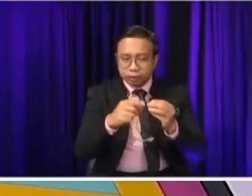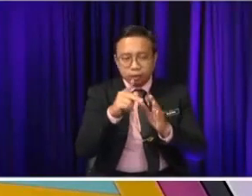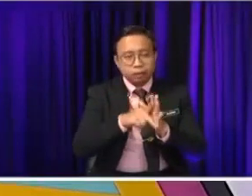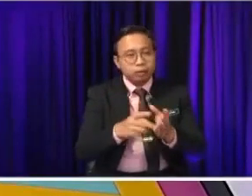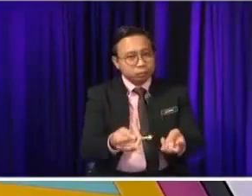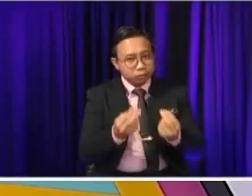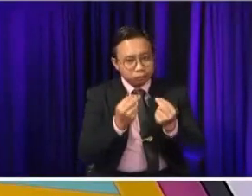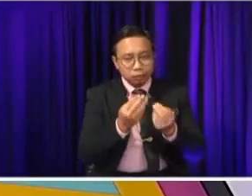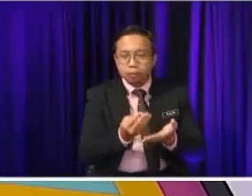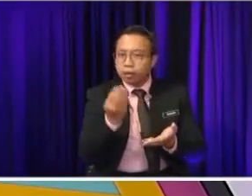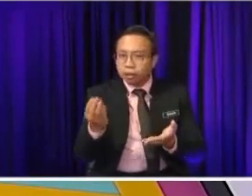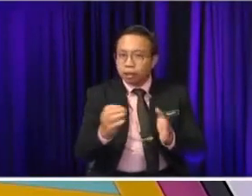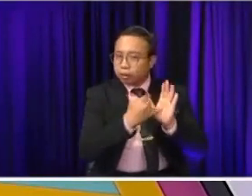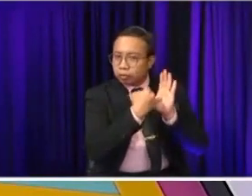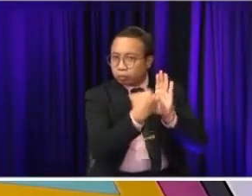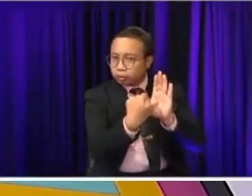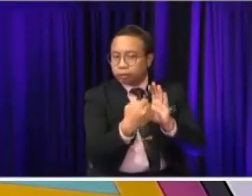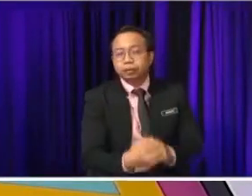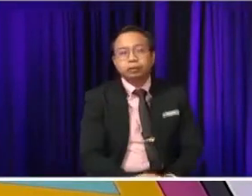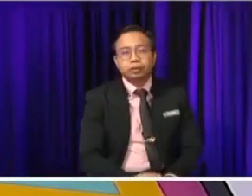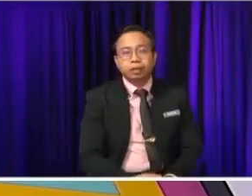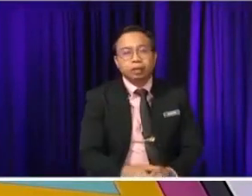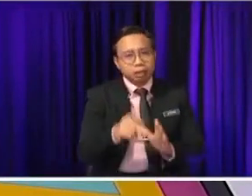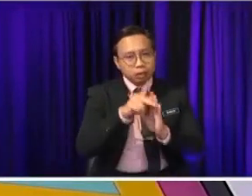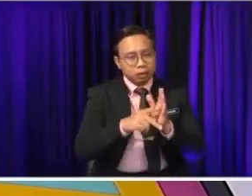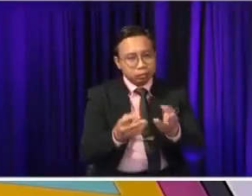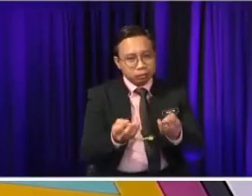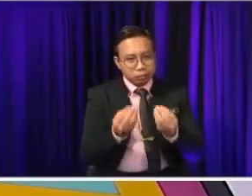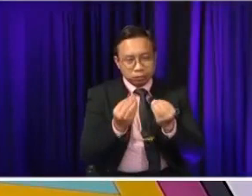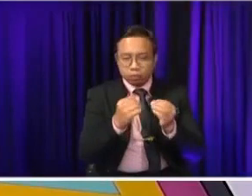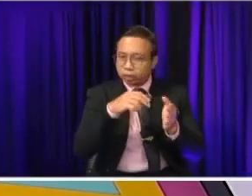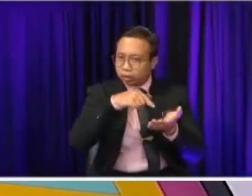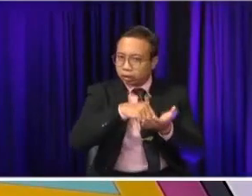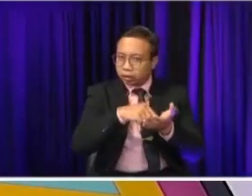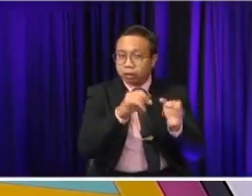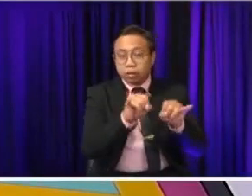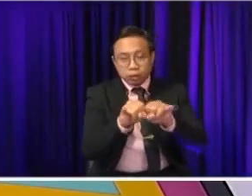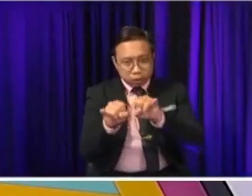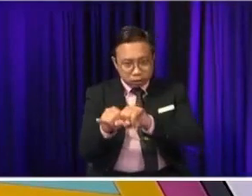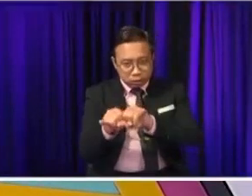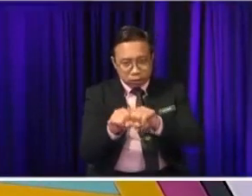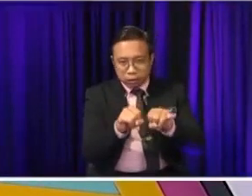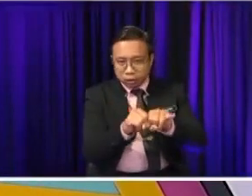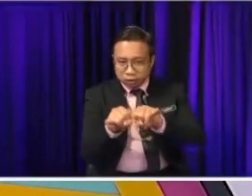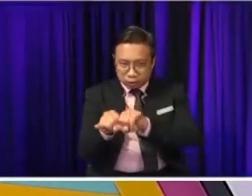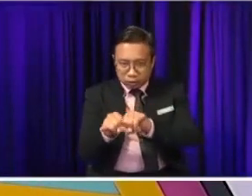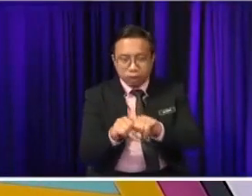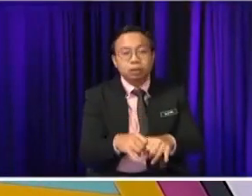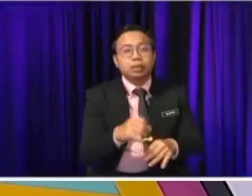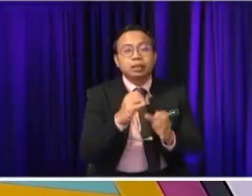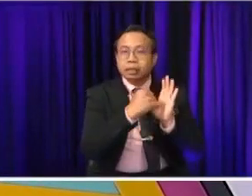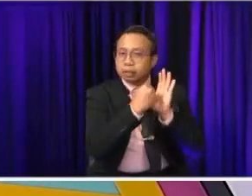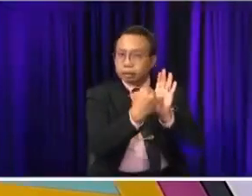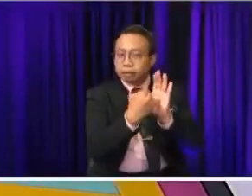bahan promosi Oke keperluan ini kita akan tengok jenis-jenis periklanan